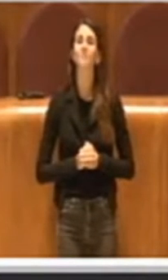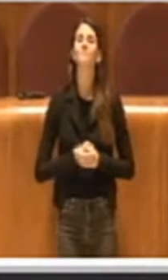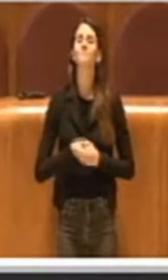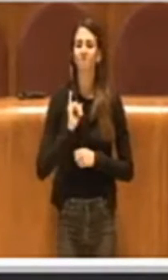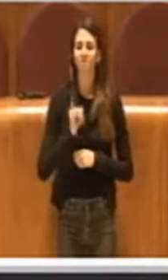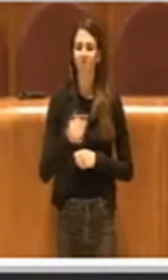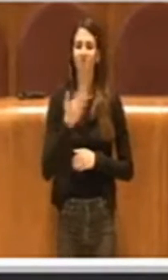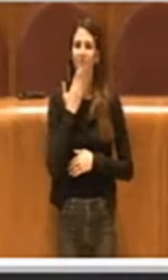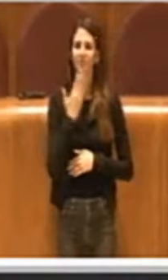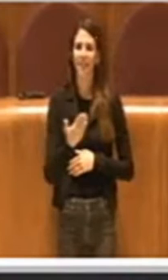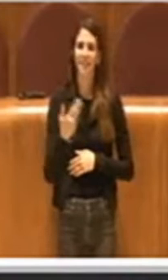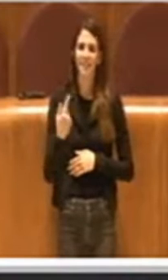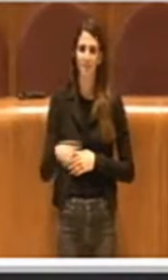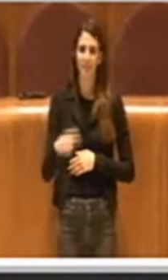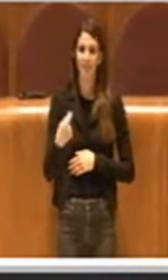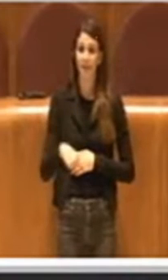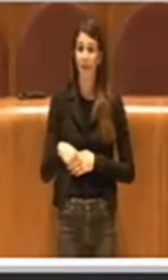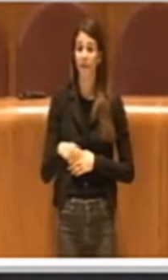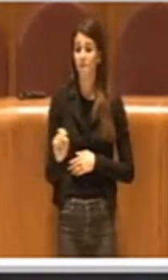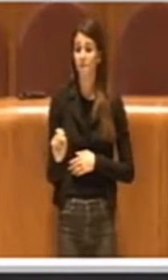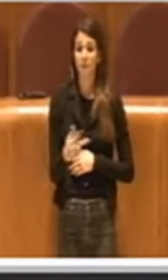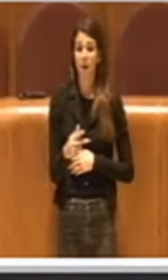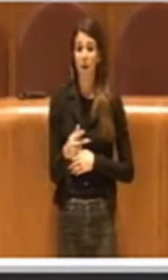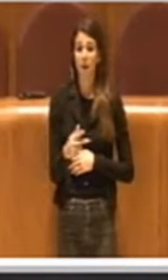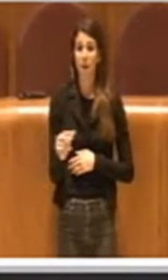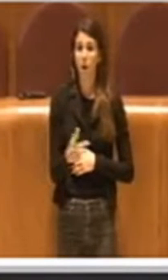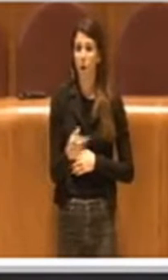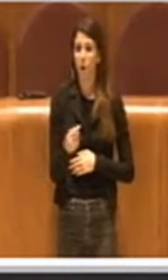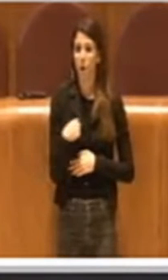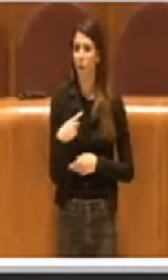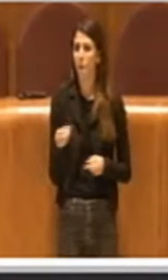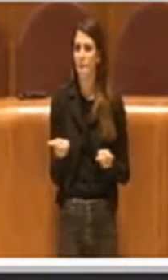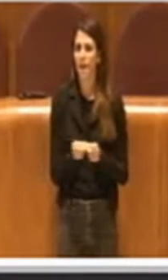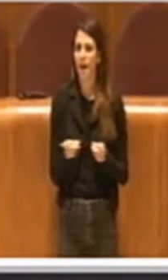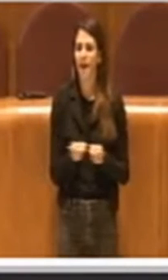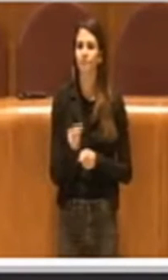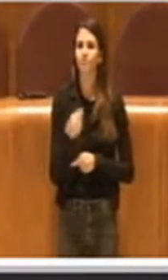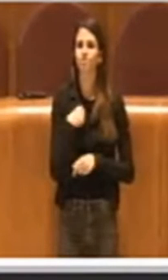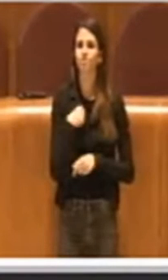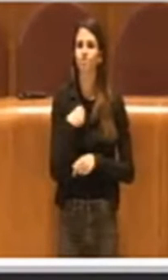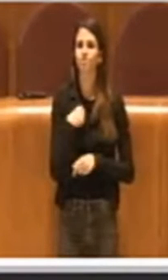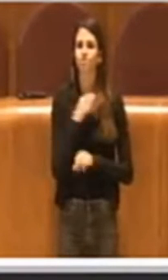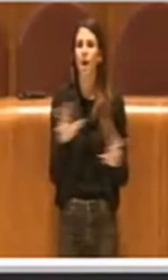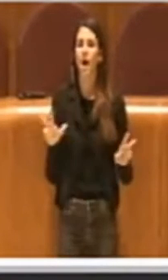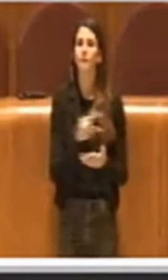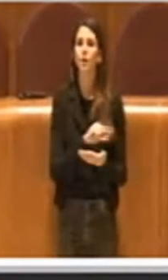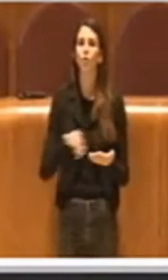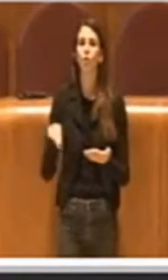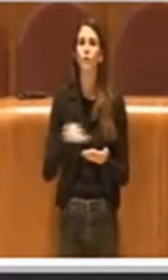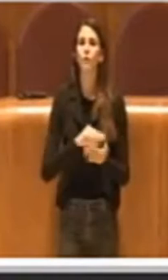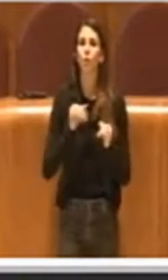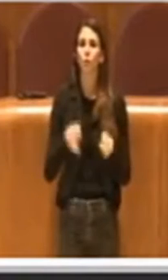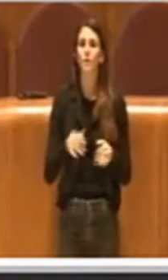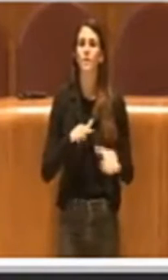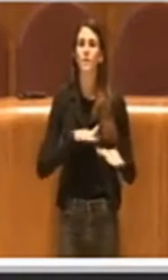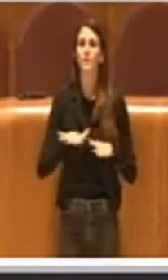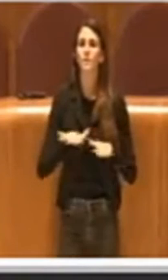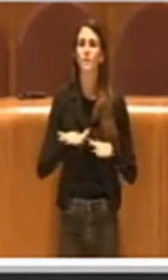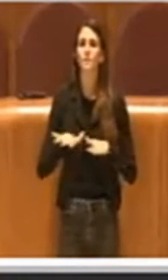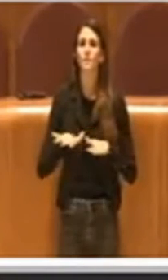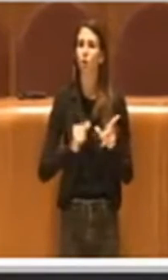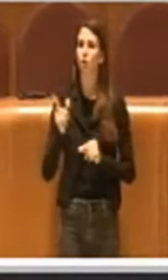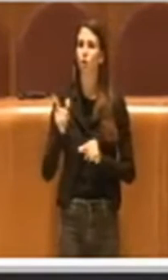Grazie Presidente. Allora, molto velocemente, ovviamente dichiaro il voto favorevole del gruppo Movimento 5 Stelle